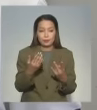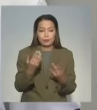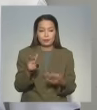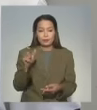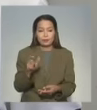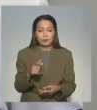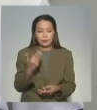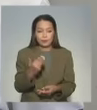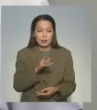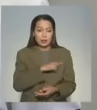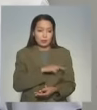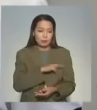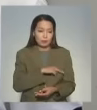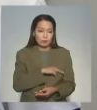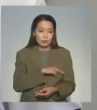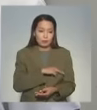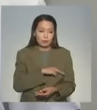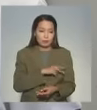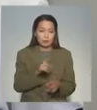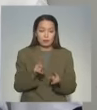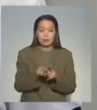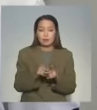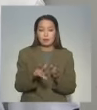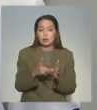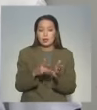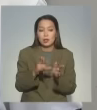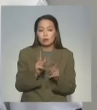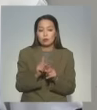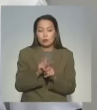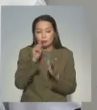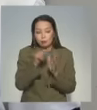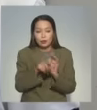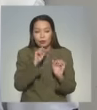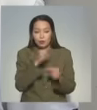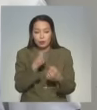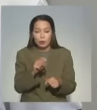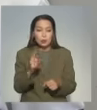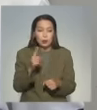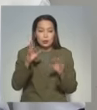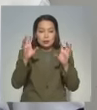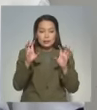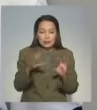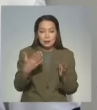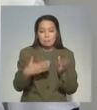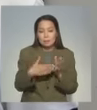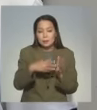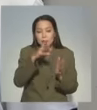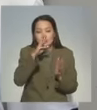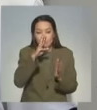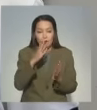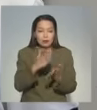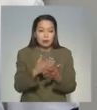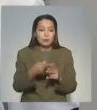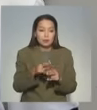человека работать, как говорится, белой бухгалтерии невозможно, так как у нас законом предусмотрена минимальная заработная плата. Поэтому,